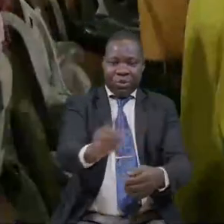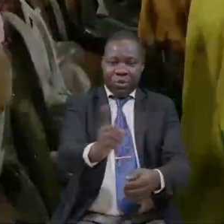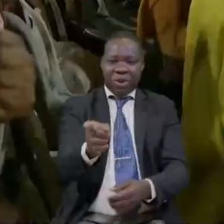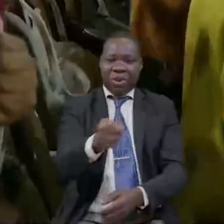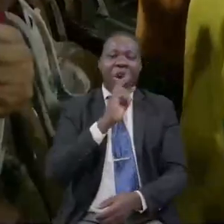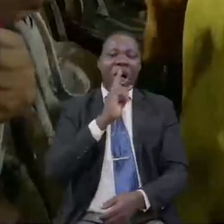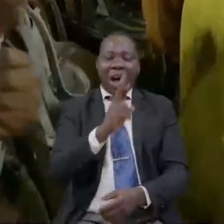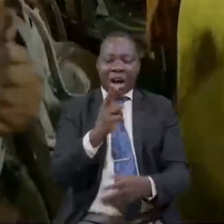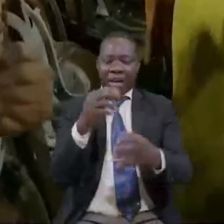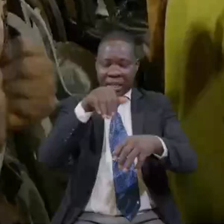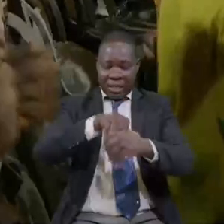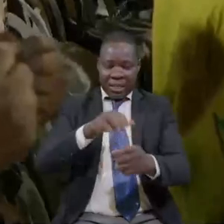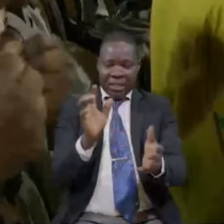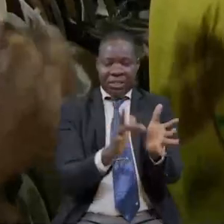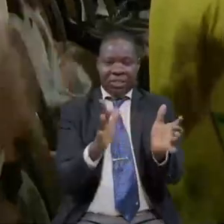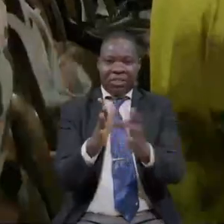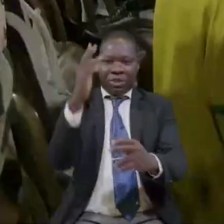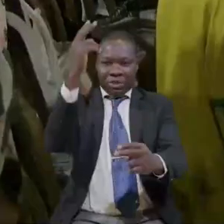de Jésus-Christ.